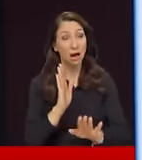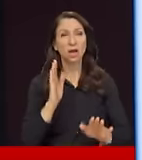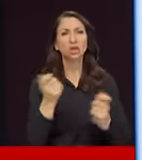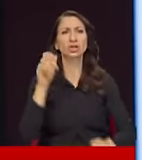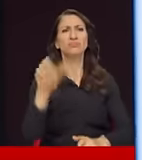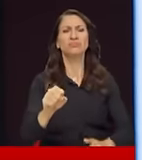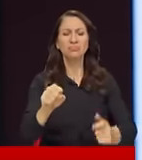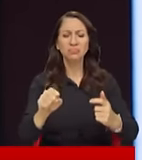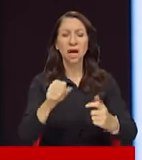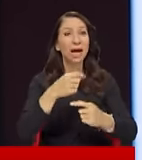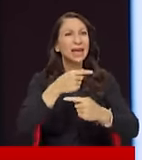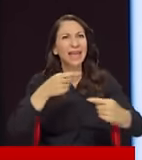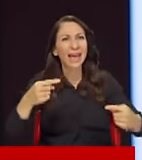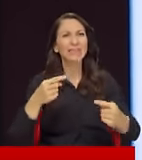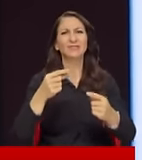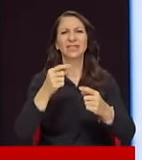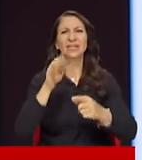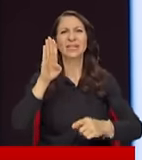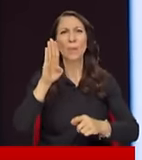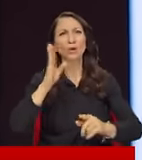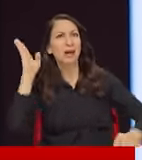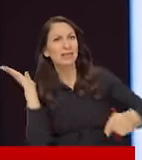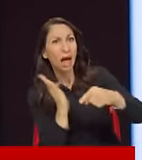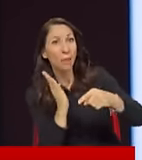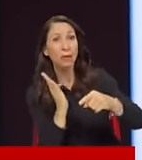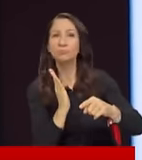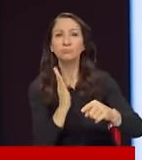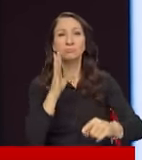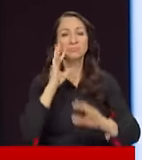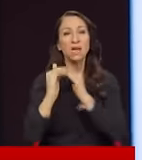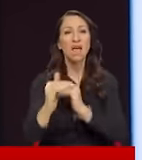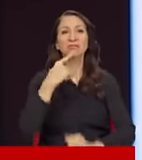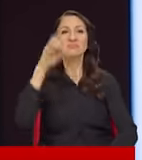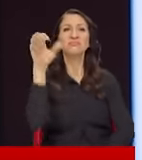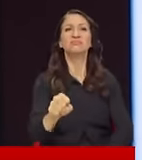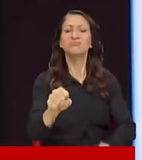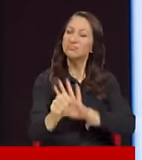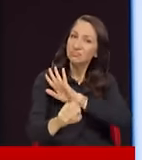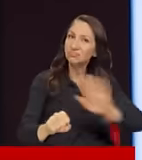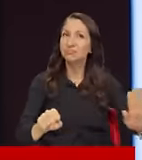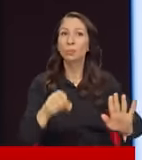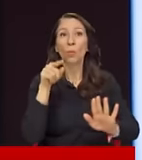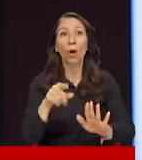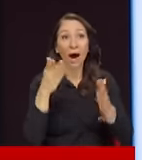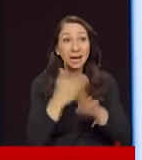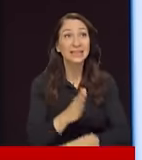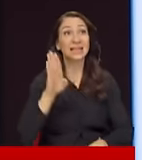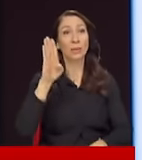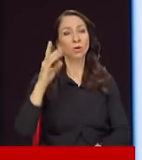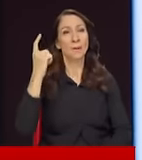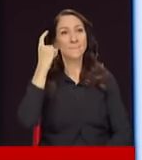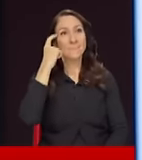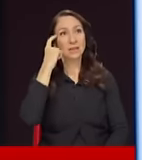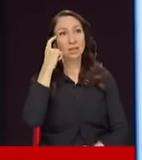koydu işe. Yani olumsuzluğa, hani demokrasiye yapılan darbeye millet el koydu ve bu aslında demokrasi